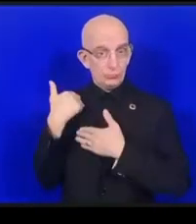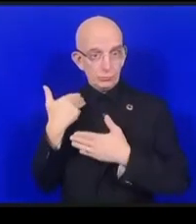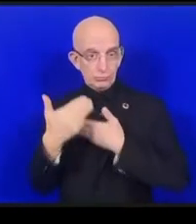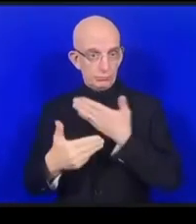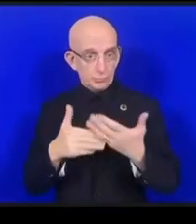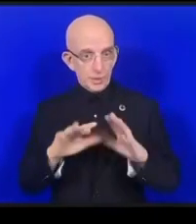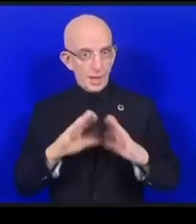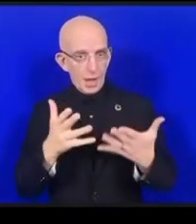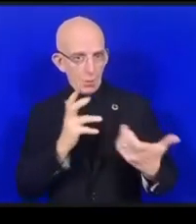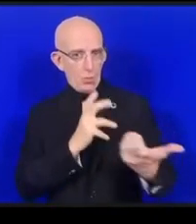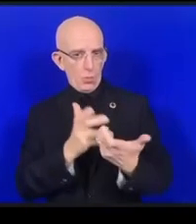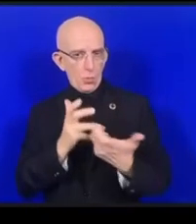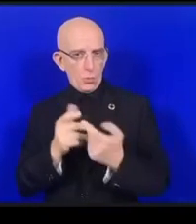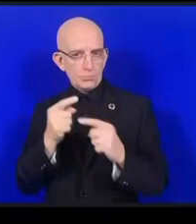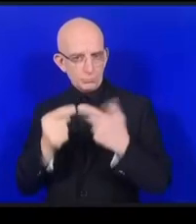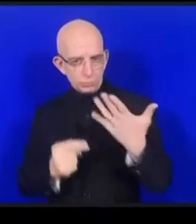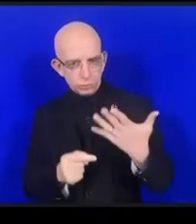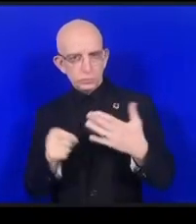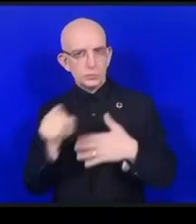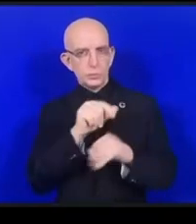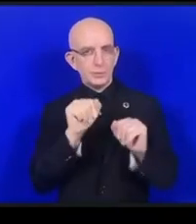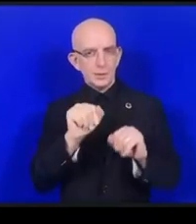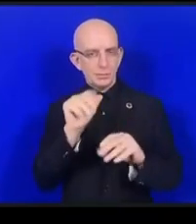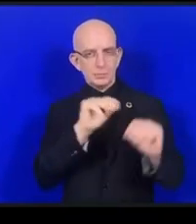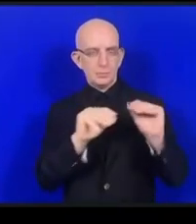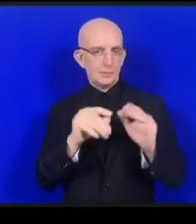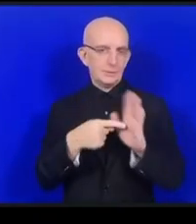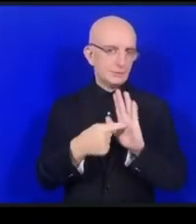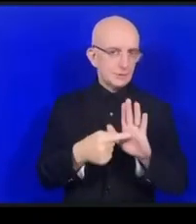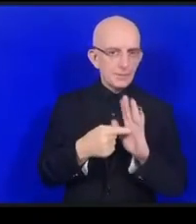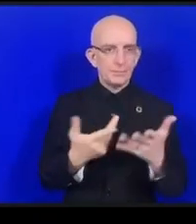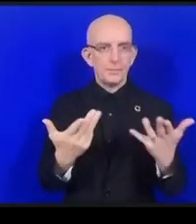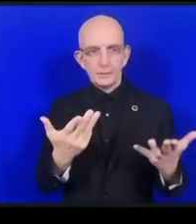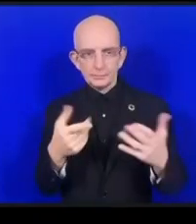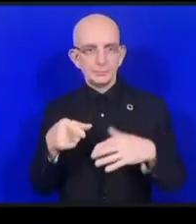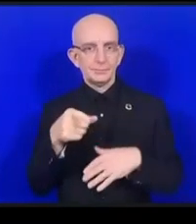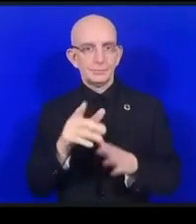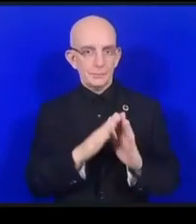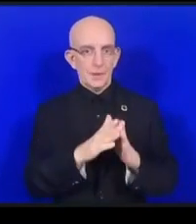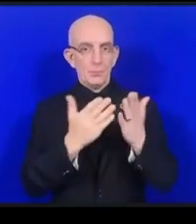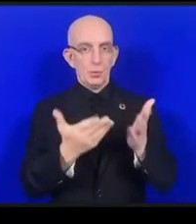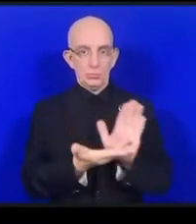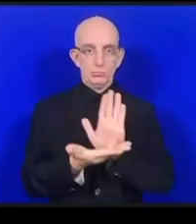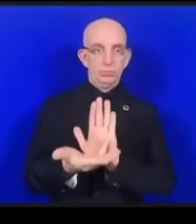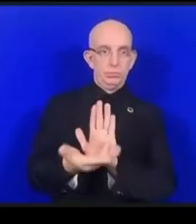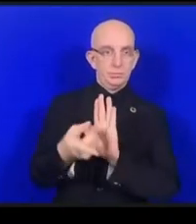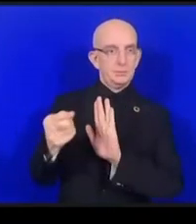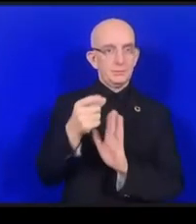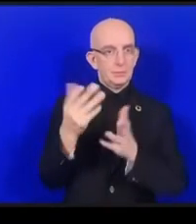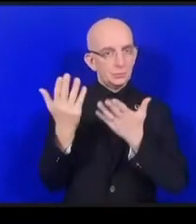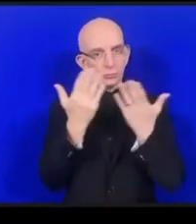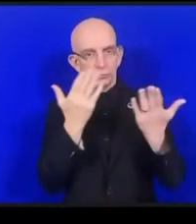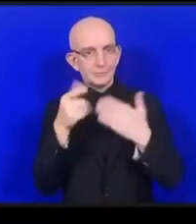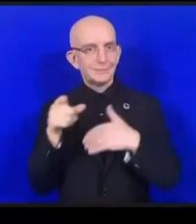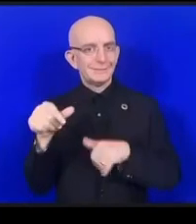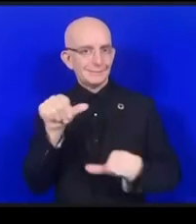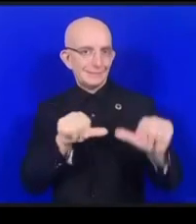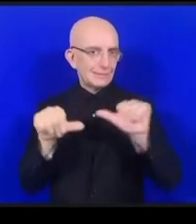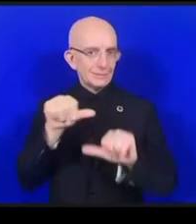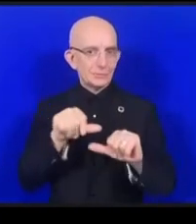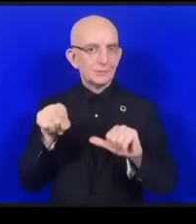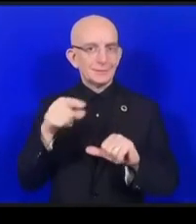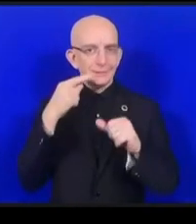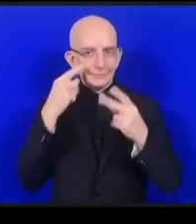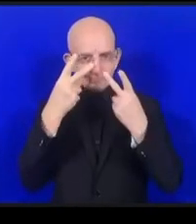учебник по химии был доступен человеку который плохо видит но нужно задуматься О другом каким